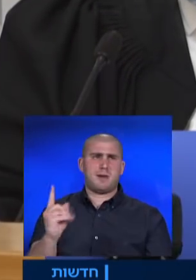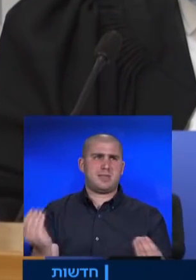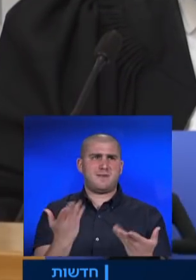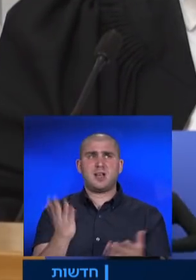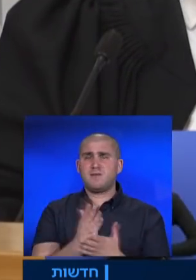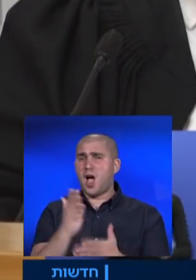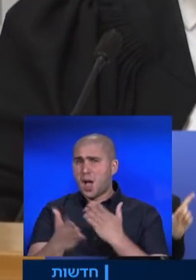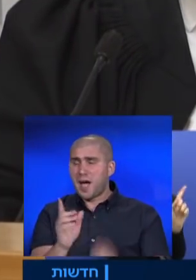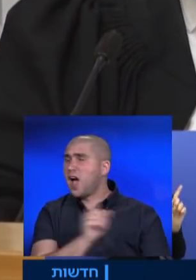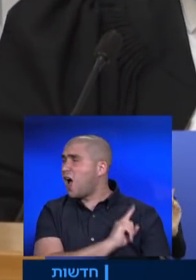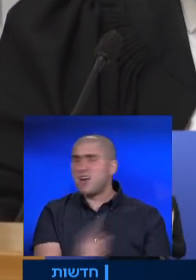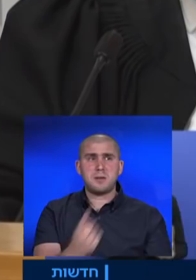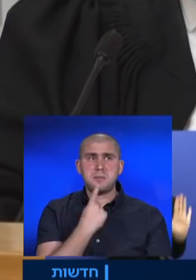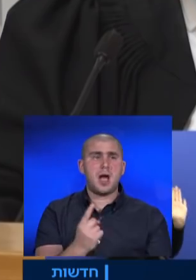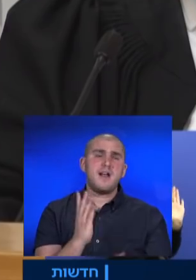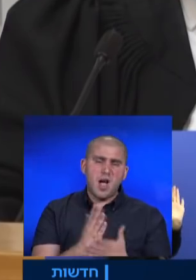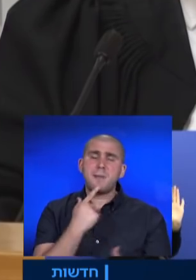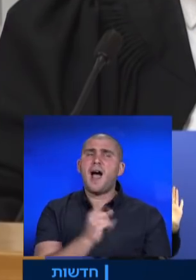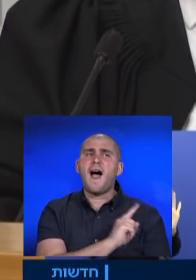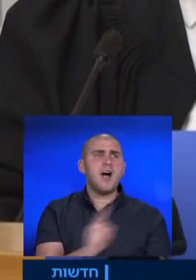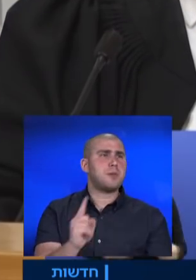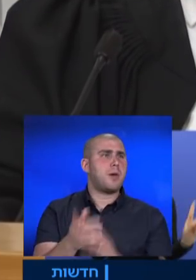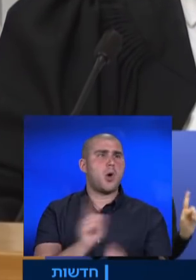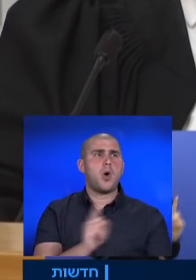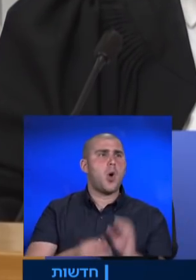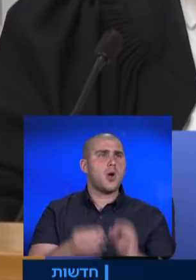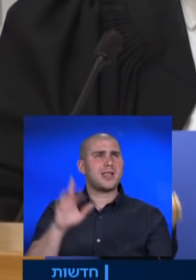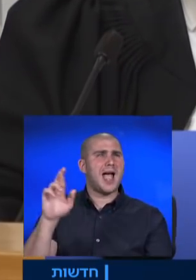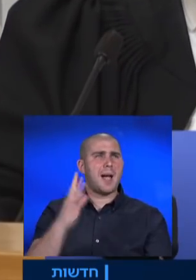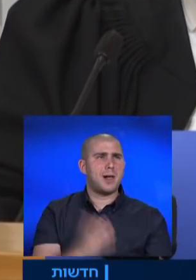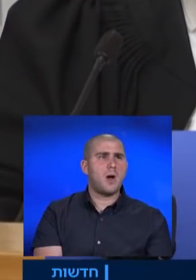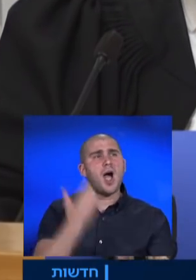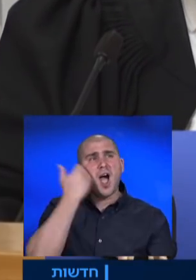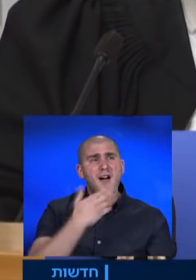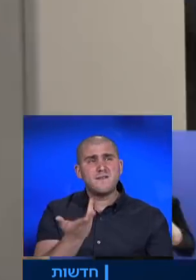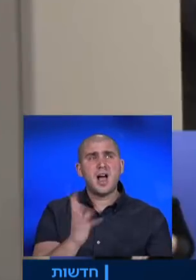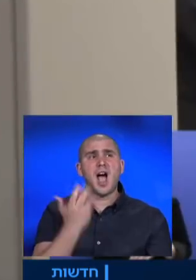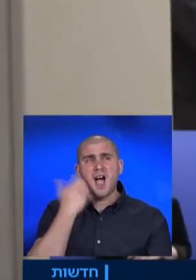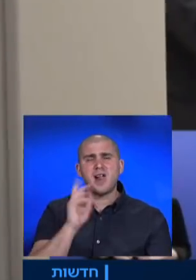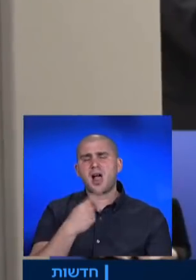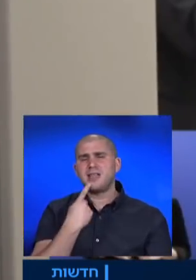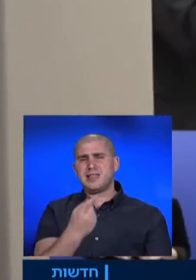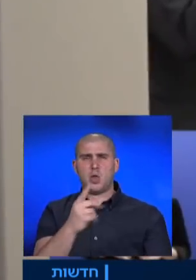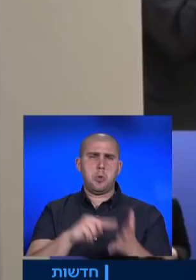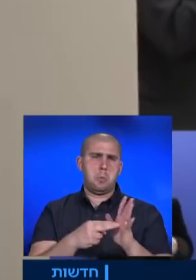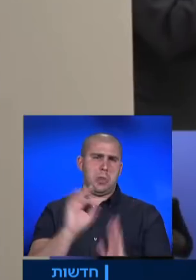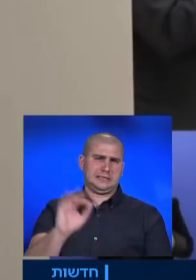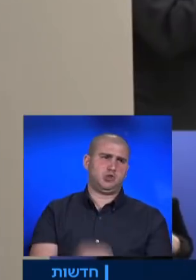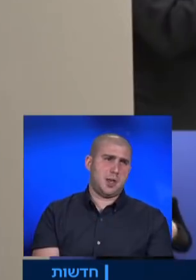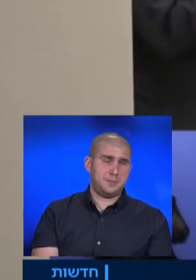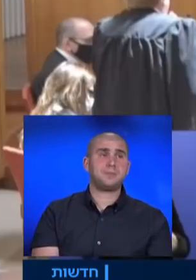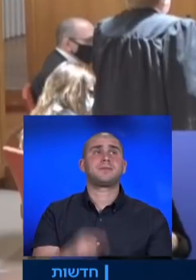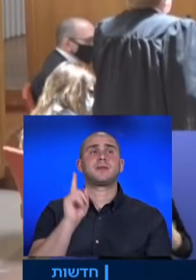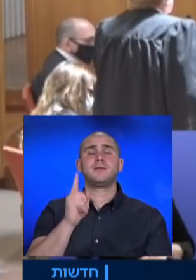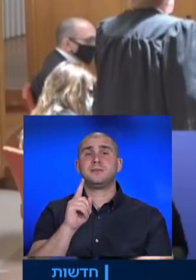מעולם לא. אמר, אבל לא אמר, הוא אמר. מעולם לא, עורך דין רבי. חבל על הטיעון הפופוליסטי הזה. מנגד, נציגי העותרים הזהירו